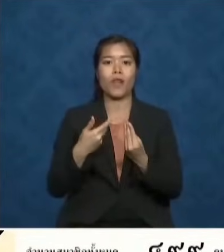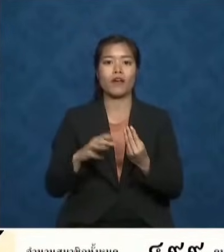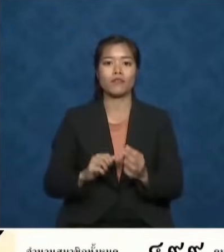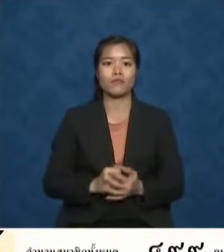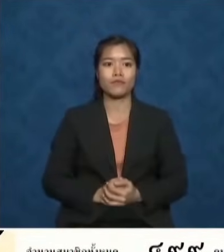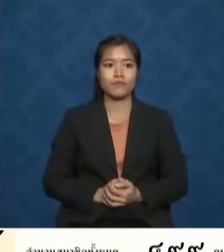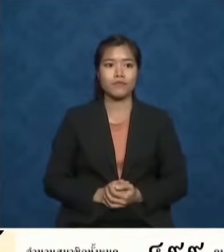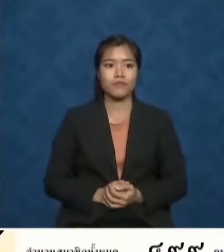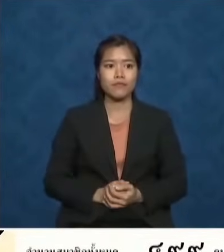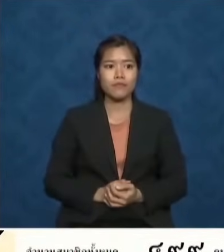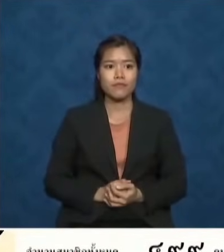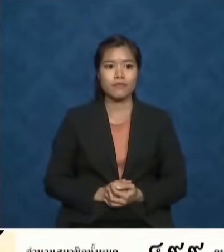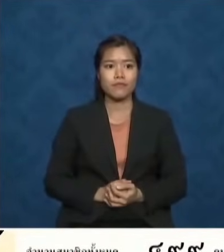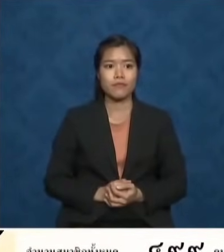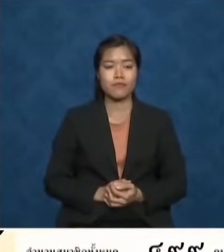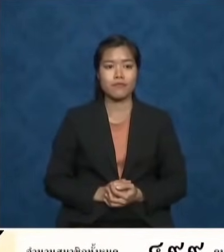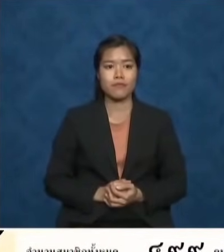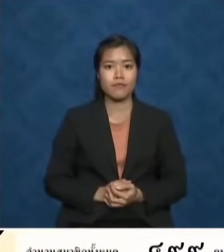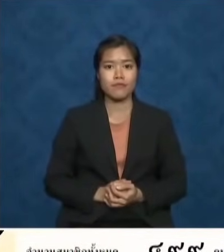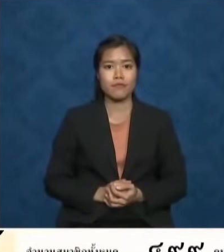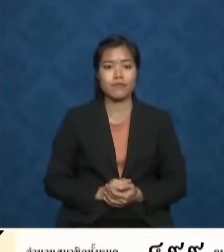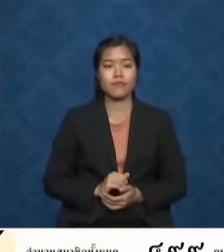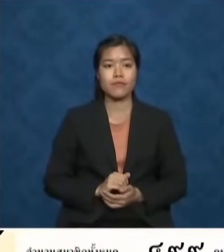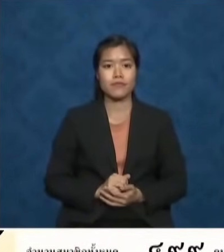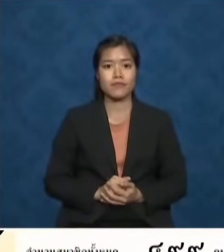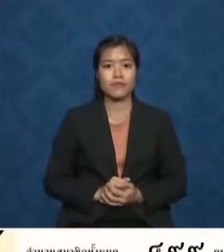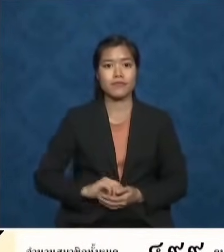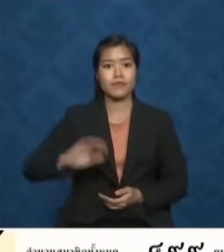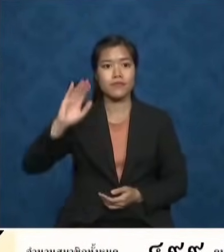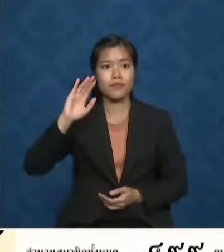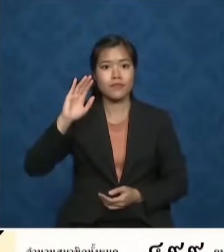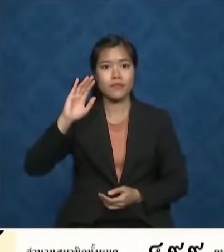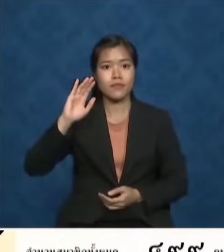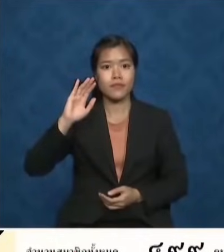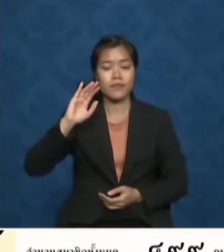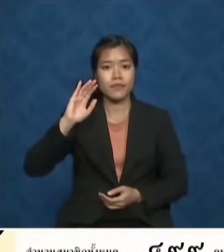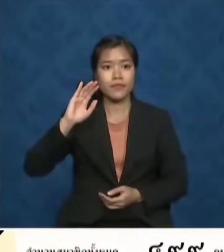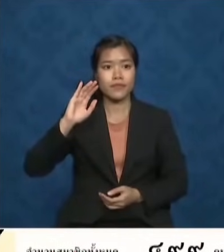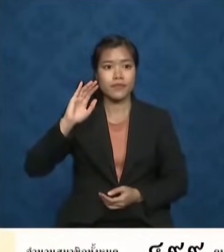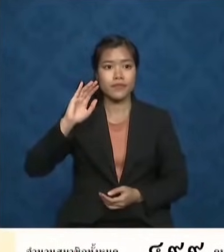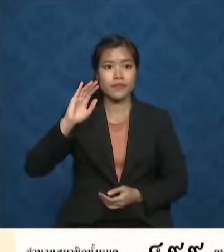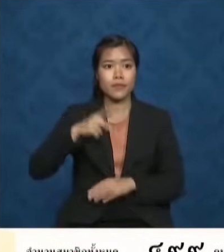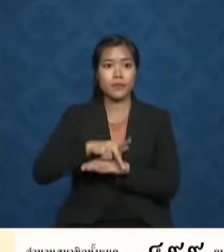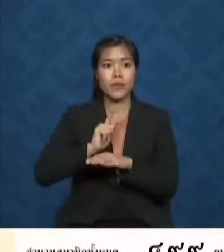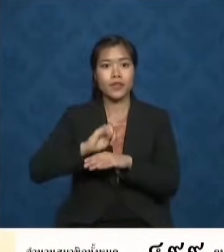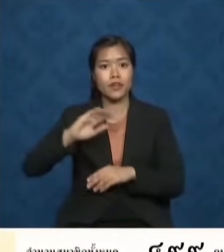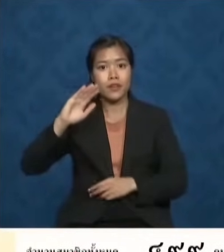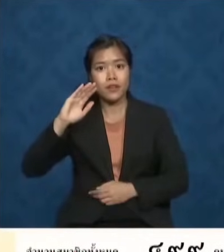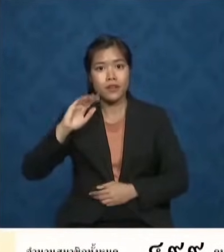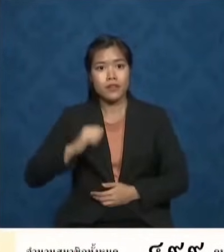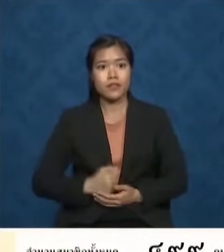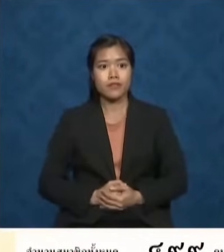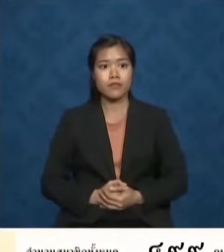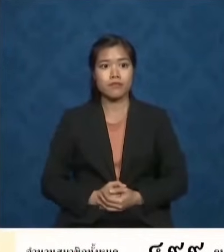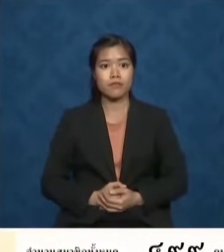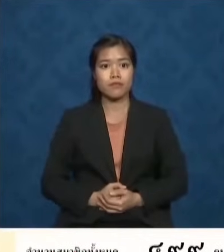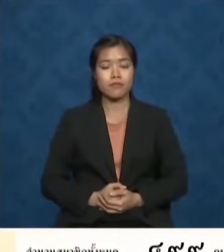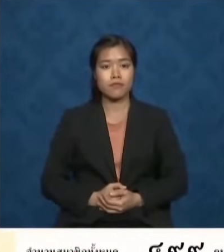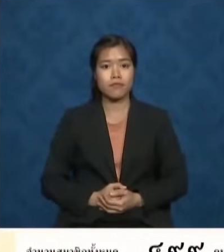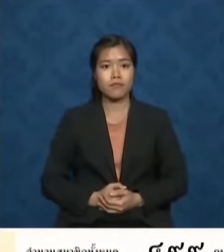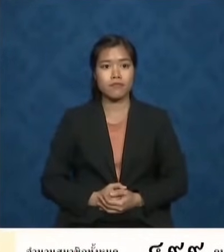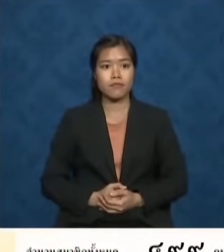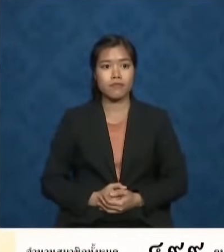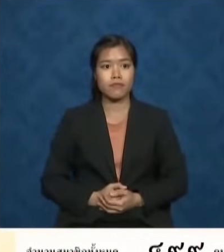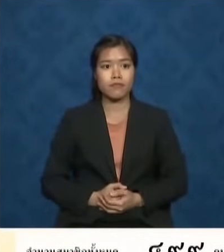ก็ของท่านรัฐมนตรีนะครับเหลือ ท่านประธานครับท่านประธานครับ ท้วงเหรอฮะ ครับใช้สิทธิ์พาดพิ